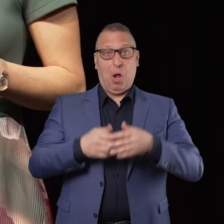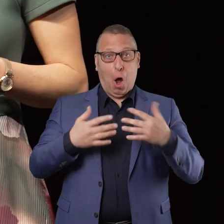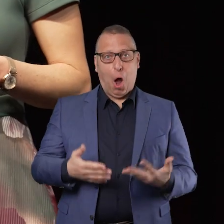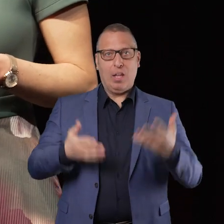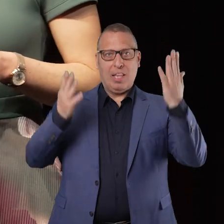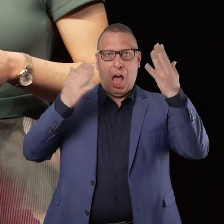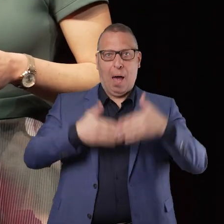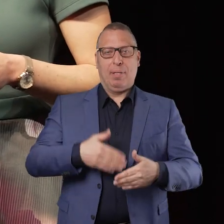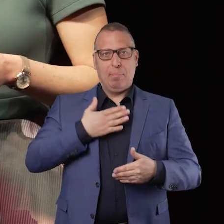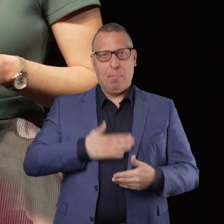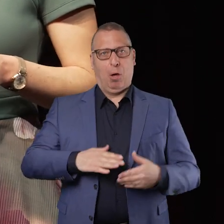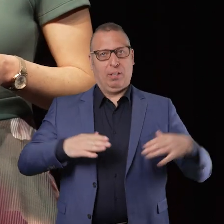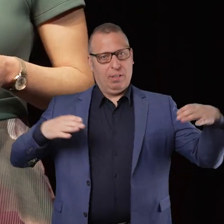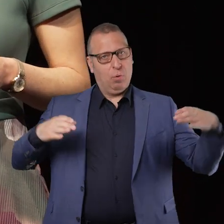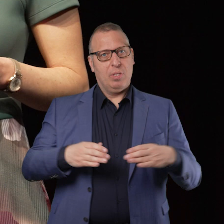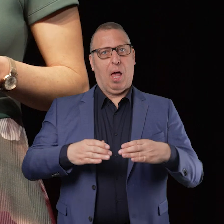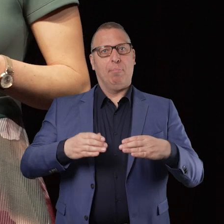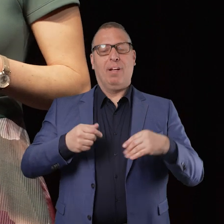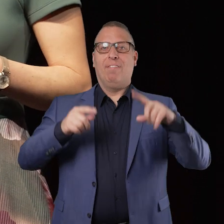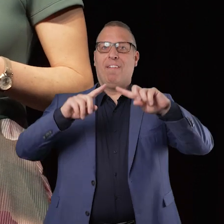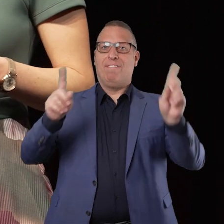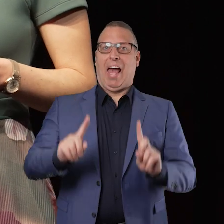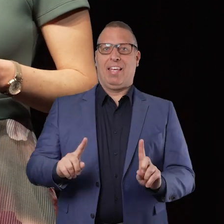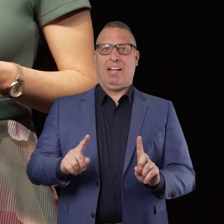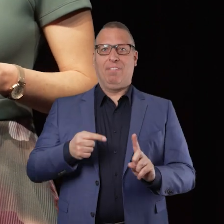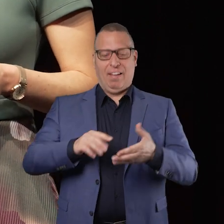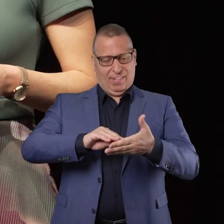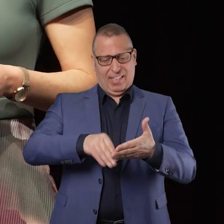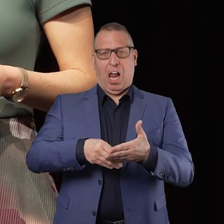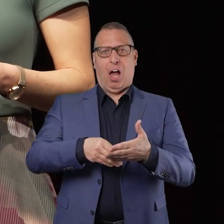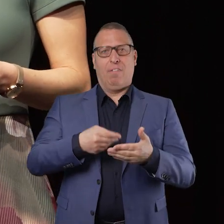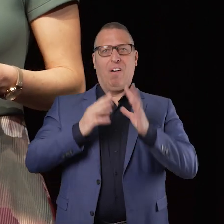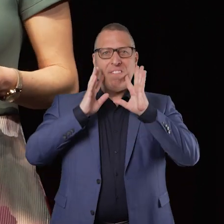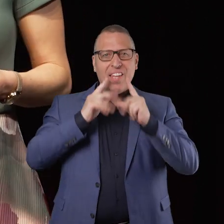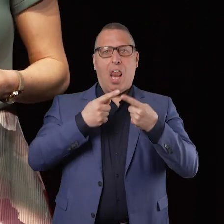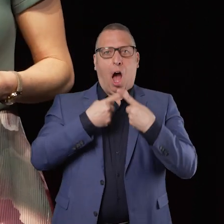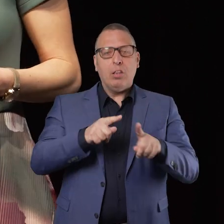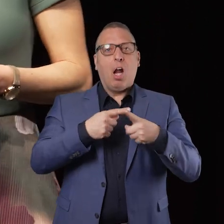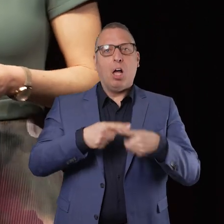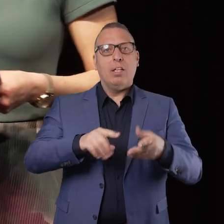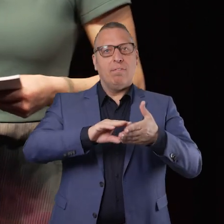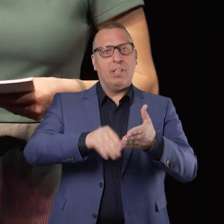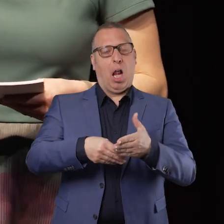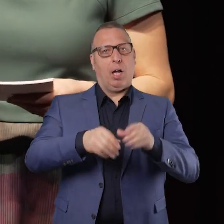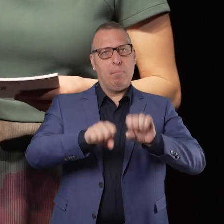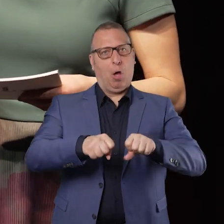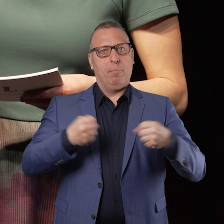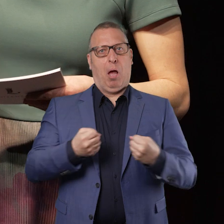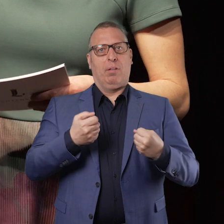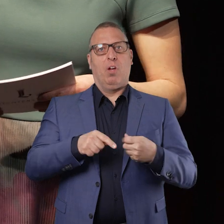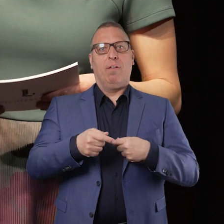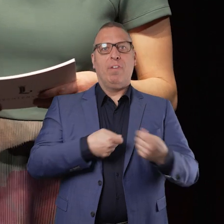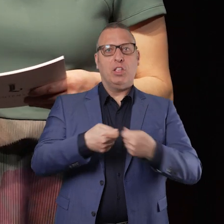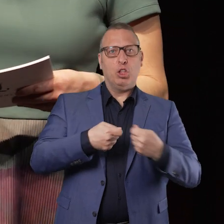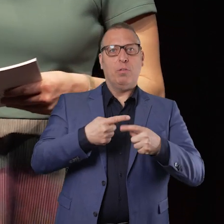Am heutigen Abend, wenn wir alle zusammen den Zollanschlussvertrag feiern, der Vertrag, der so viele weitere Verträge ermöglicht hat, der